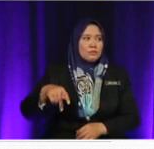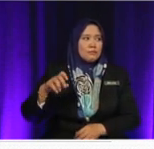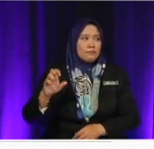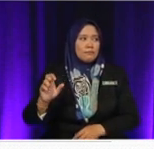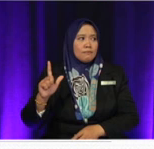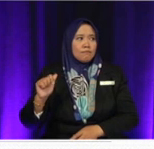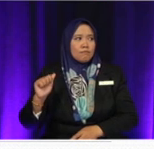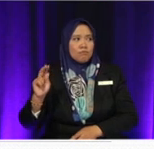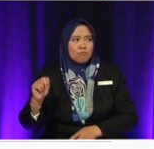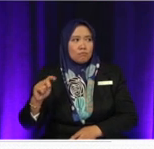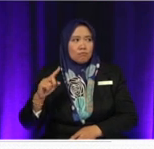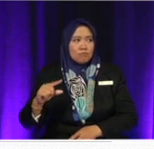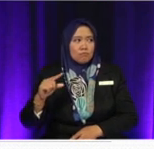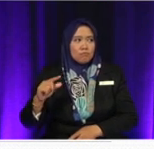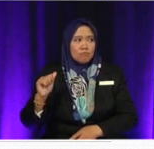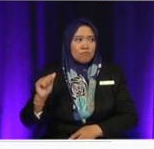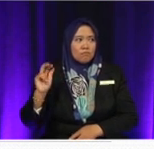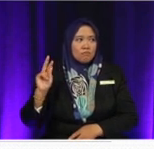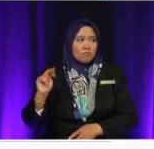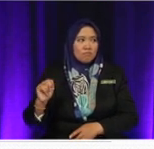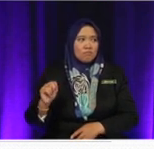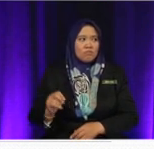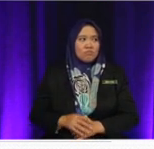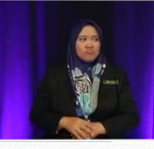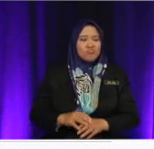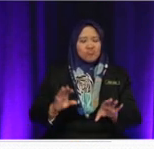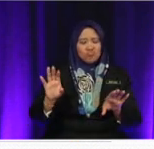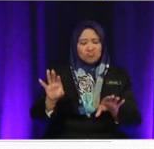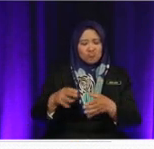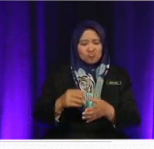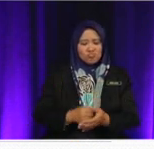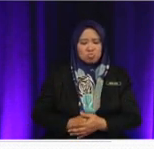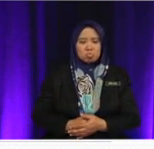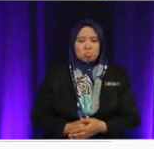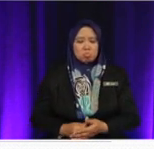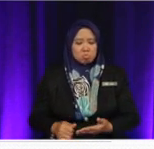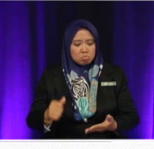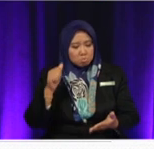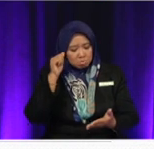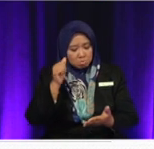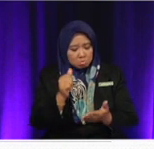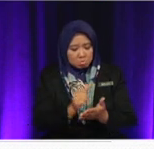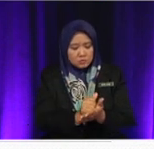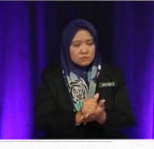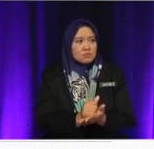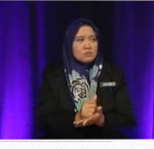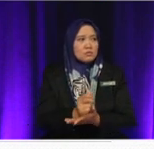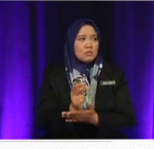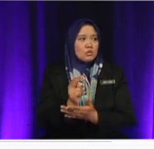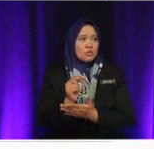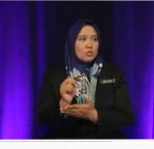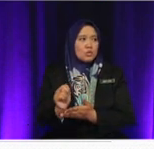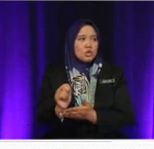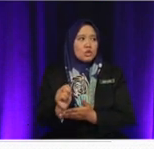dibekalkan tidak memuaskan hati mereka. Hal ini amat memusingkan bahagian pemasaran syarikat tersebut. Encik Fauzi selaku pengarah